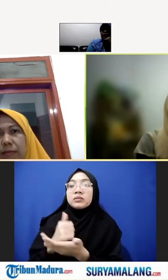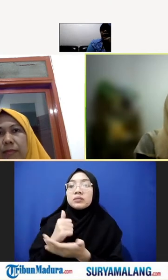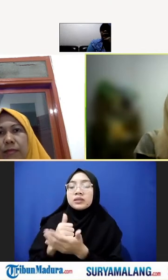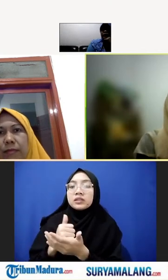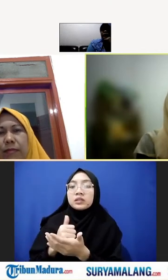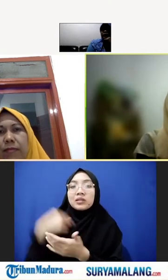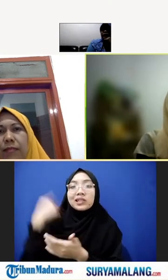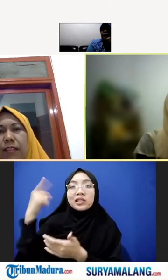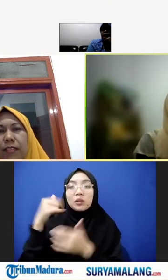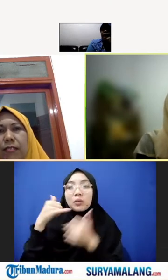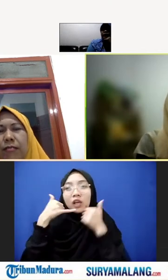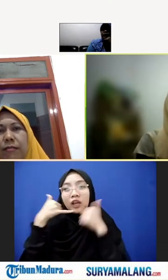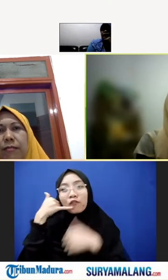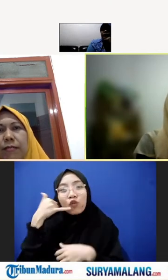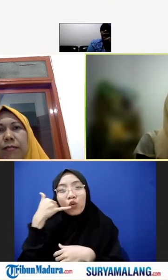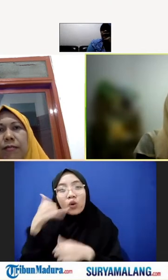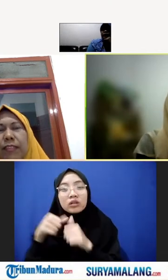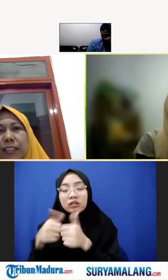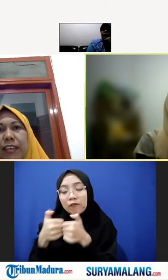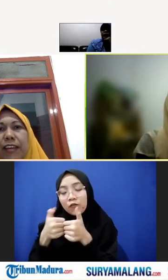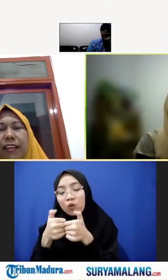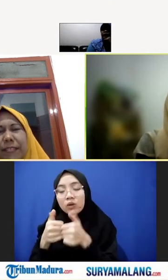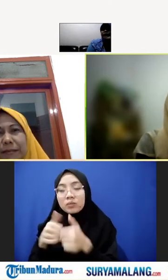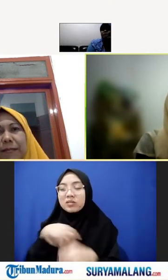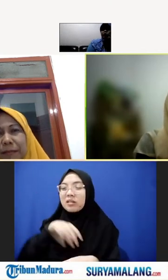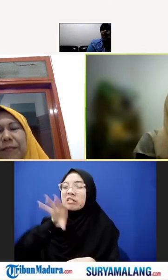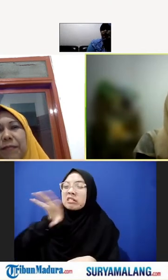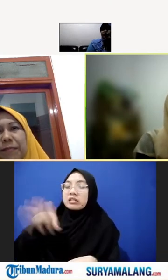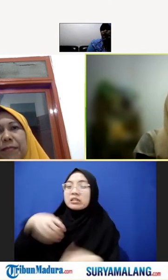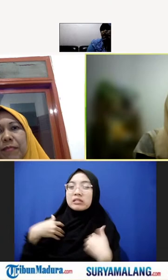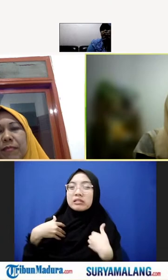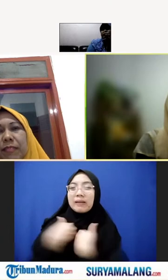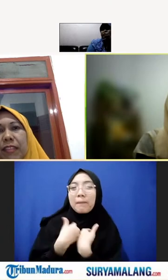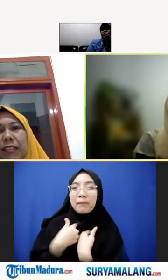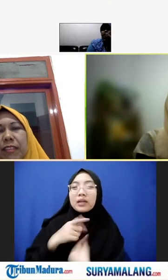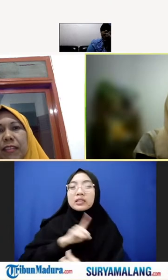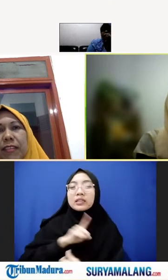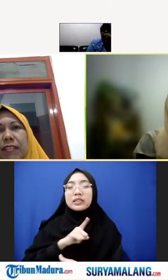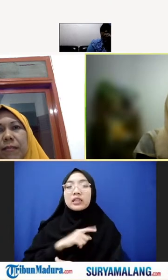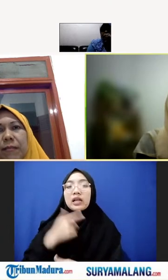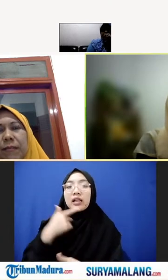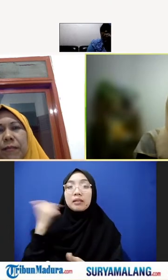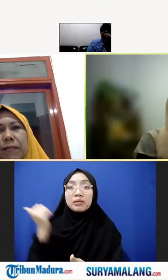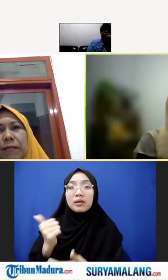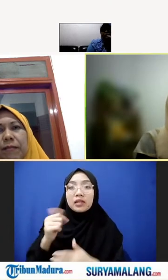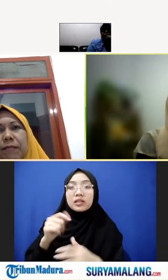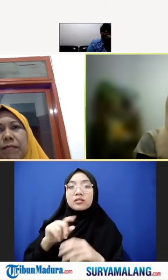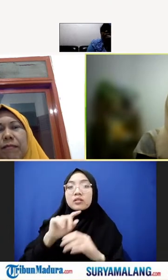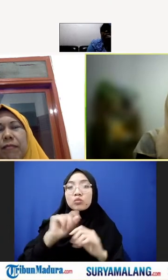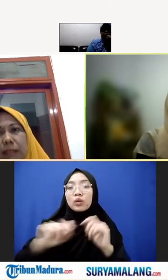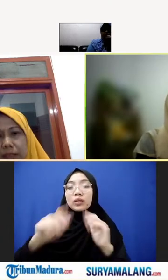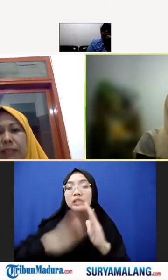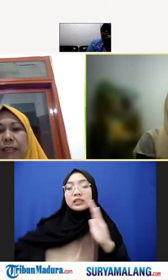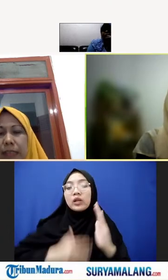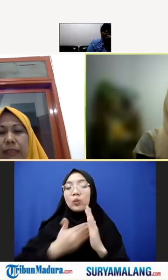dengan handphone, daripada capek marahin main handphone kan. Lebih baik sediain jadwalnya.